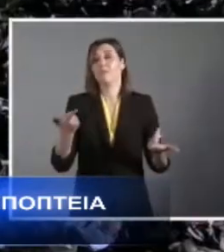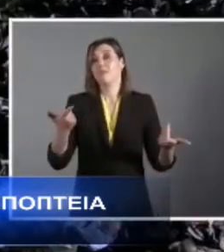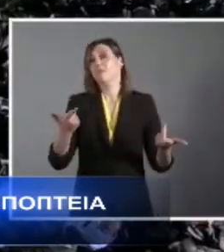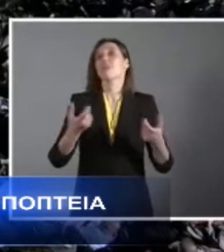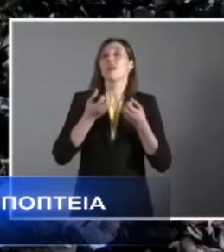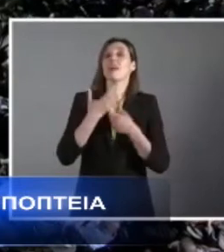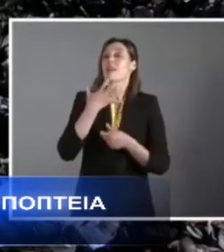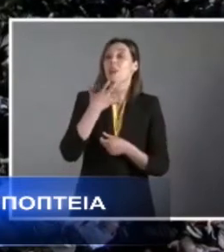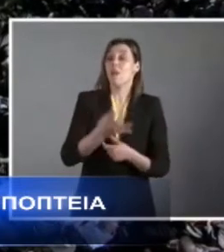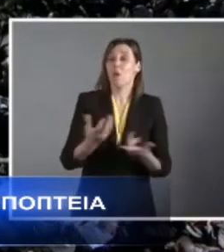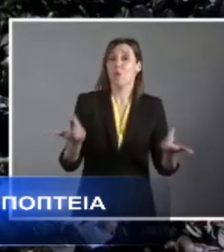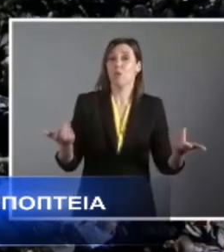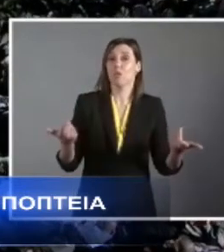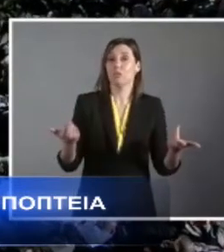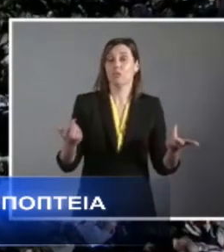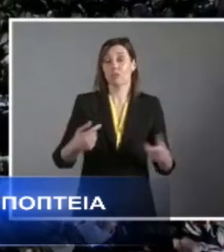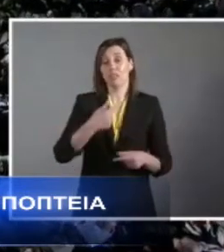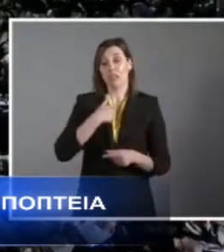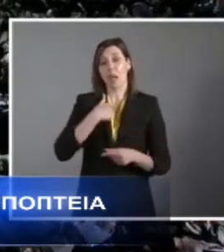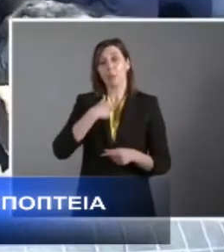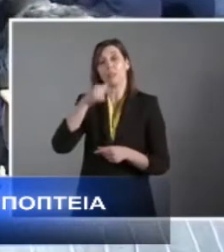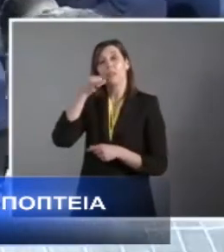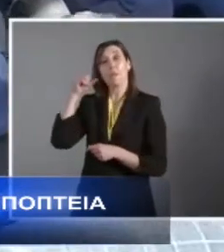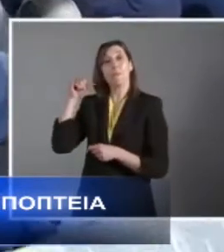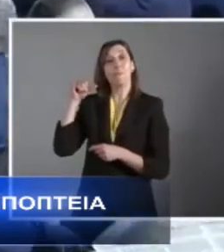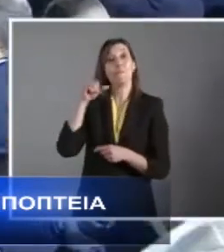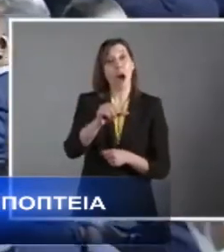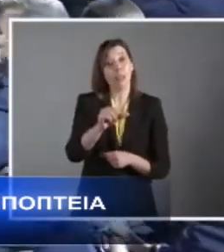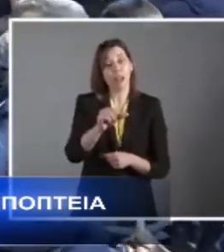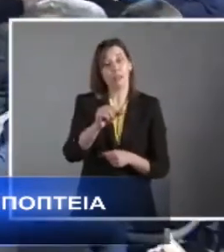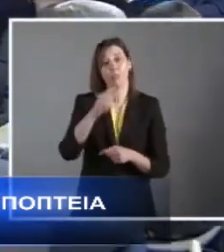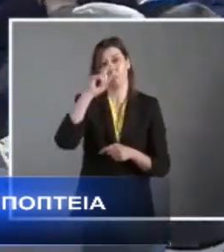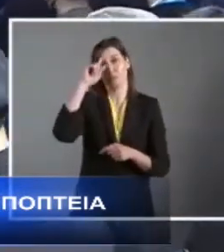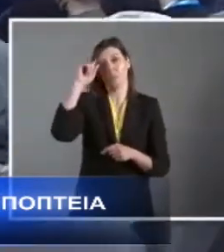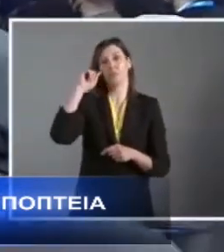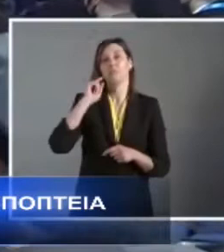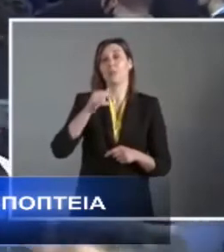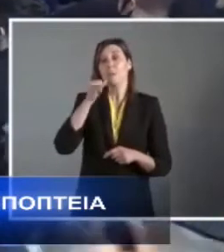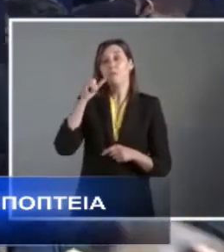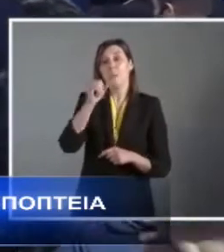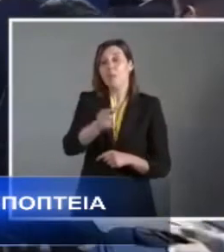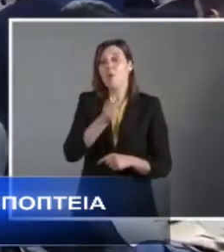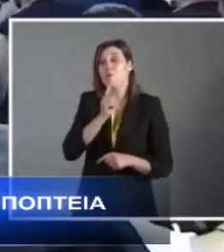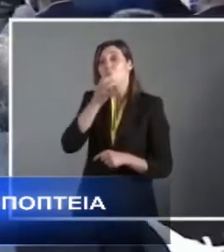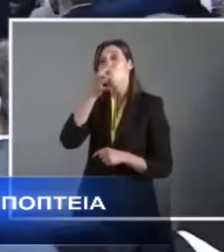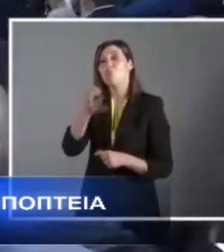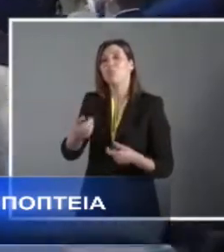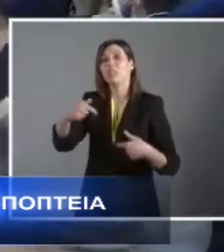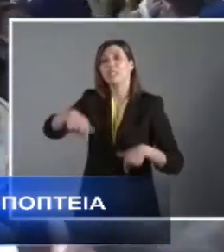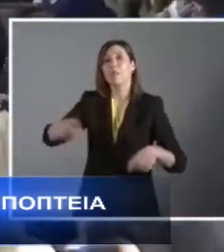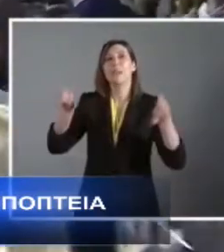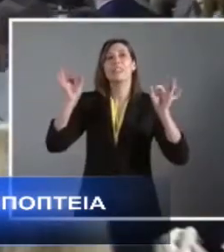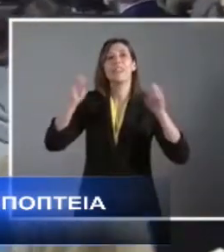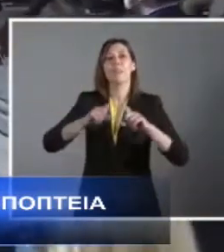Δεν πάψαμε ποτέ να βρισκόμαστε εκεί που λέει και το σύνθημά μας,